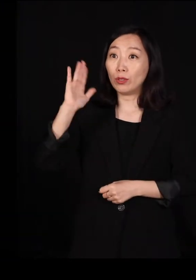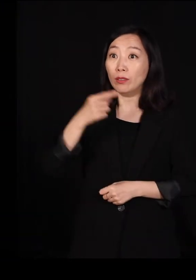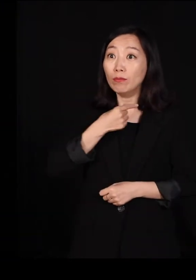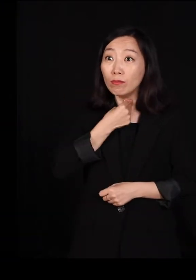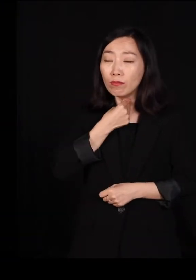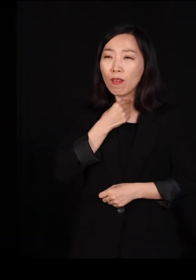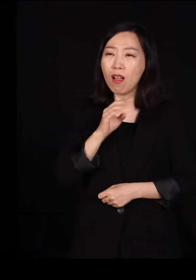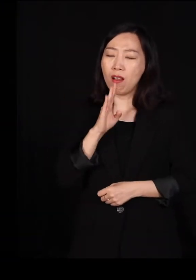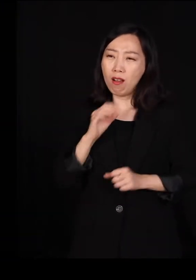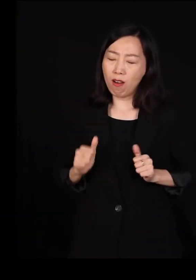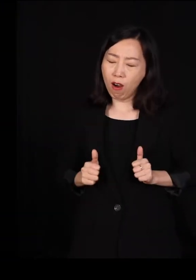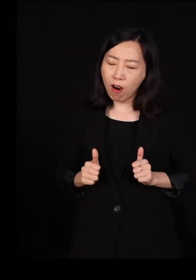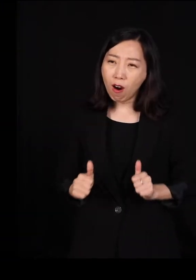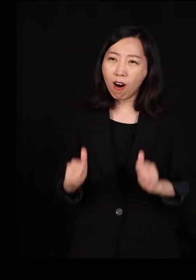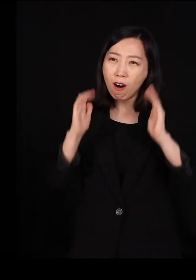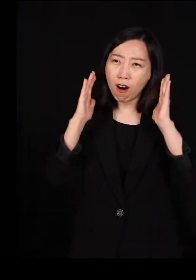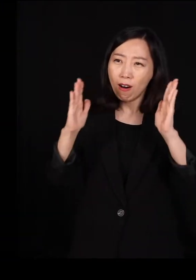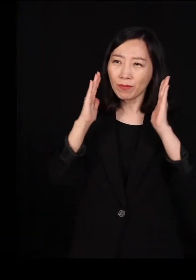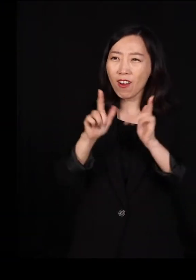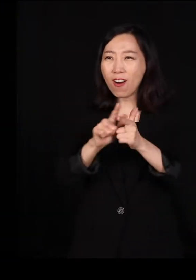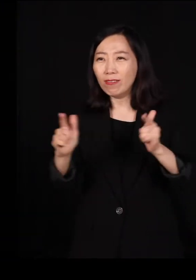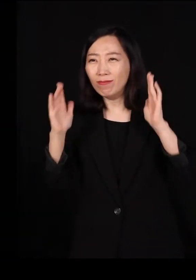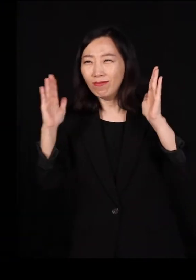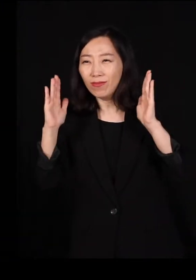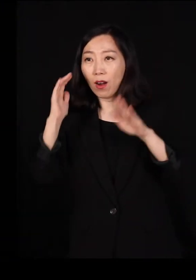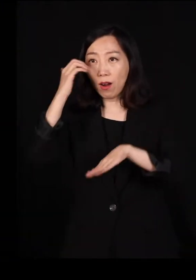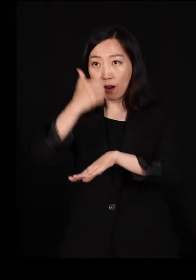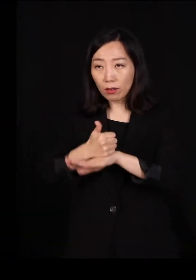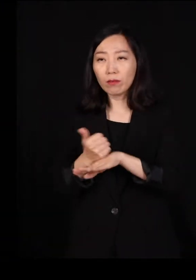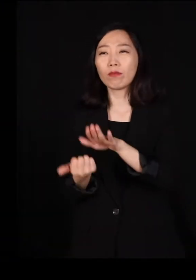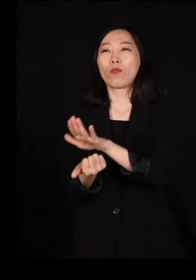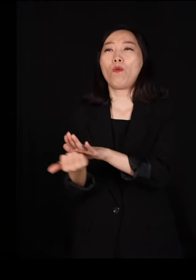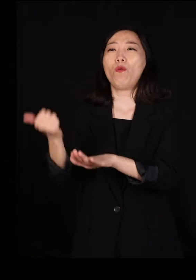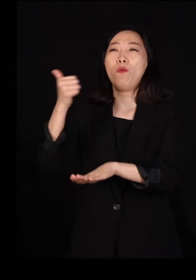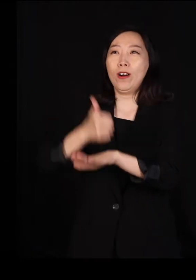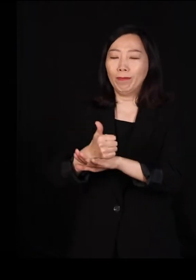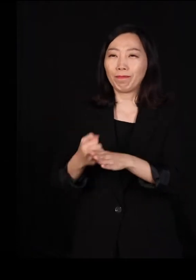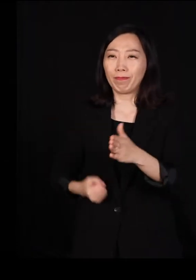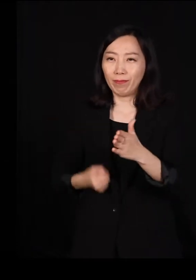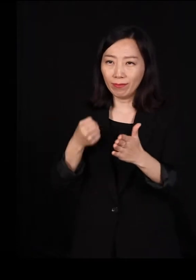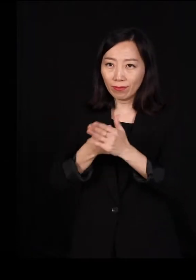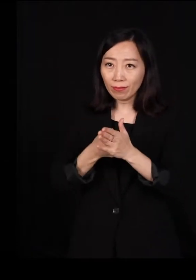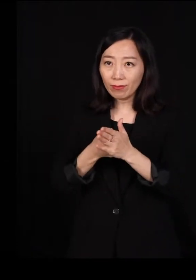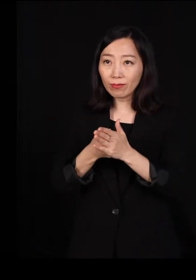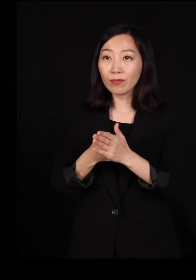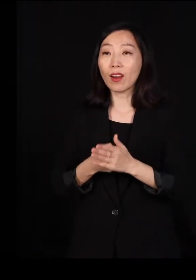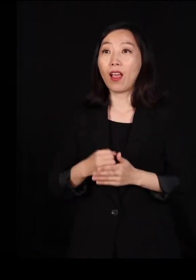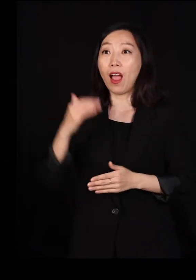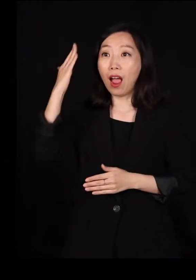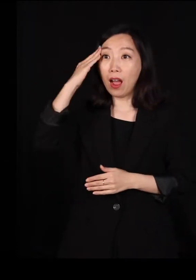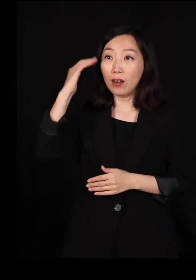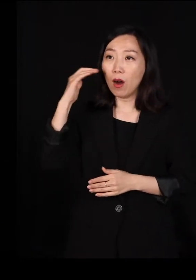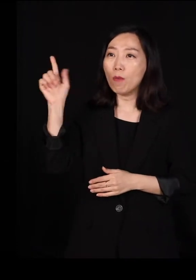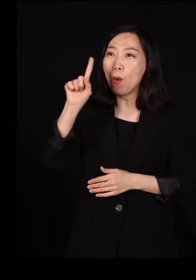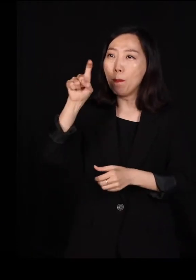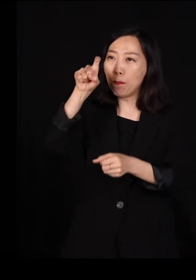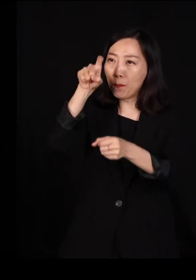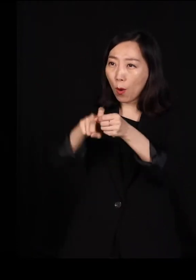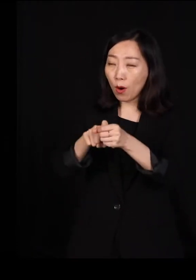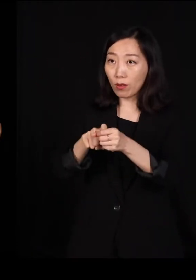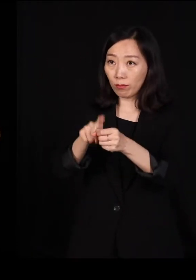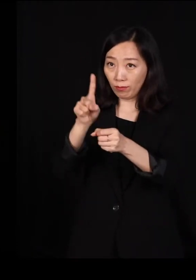열심히 해가지고 언젠가 이걸 이룰 거야 라는 그런 거를 하게 되죠. 특히 한국에서는 뭔가 목표를 한번